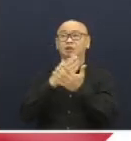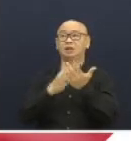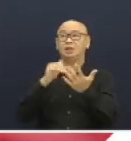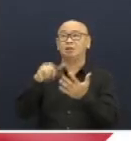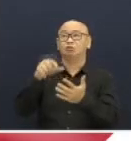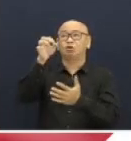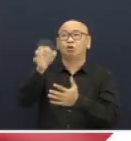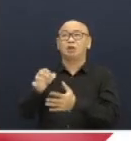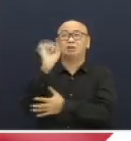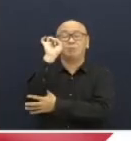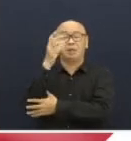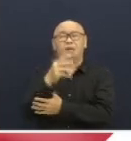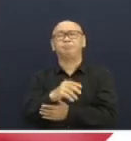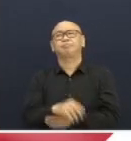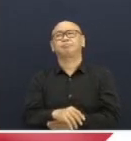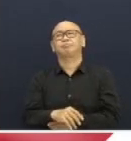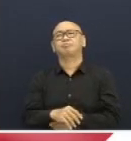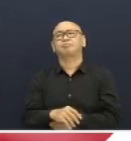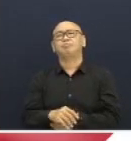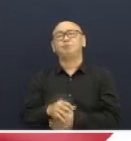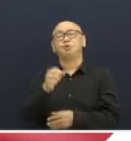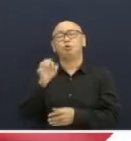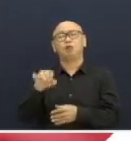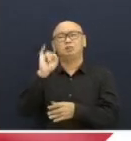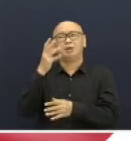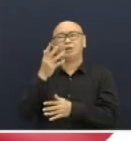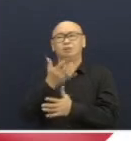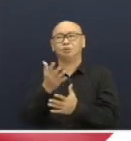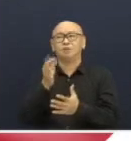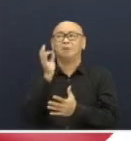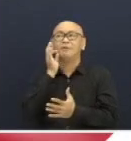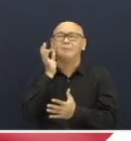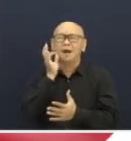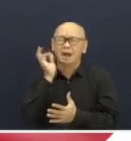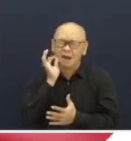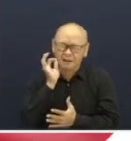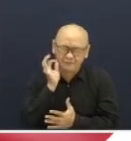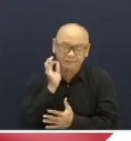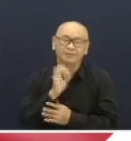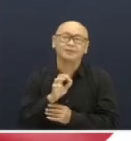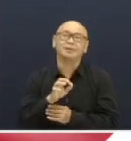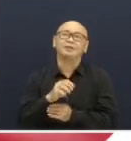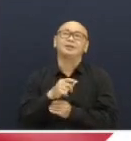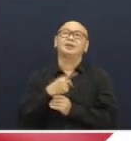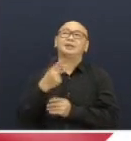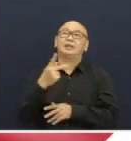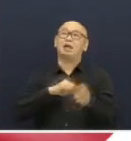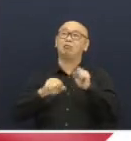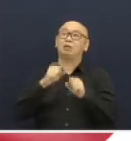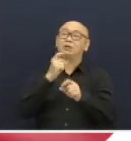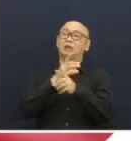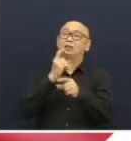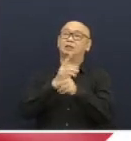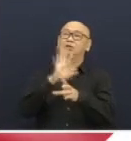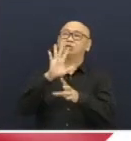Kota Semarang. Kota Semarang semuanya, mohon maaf Gus, mohon maaf. Kita terapkan gratis kok, enggak usah banyak